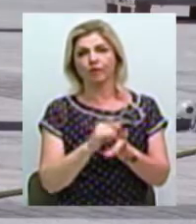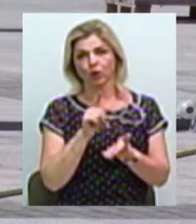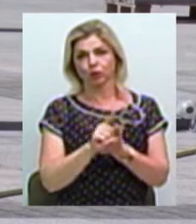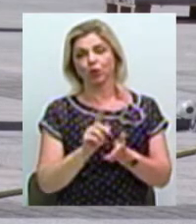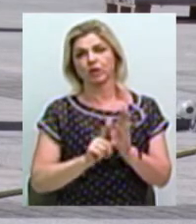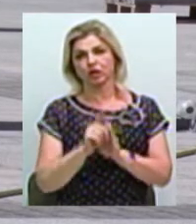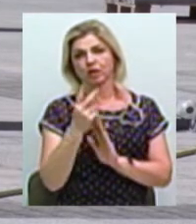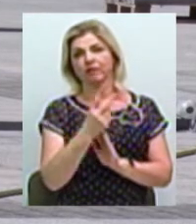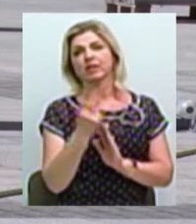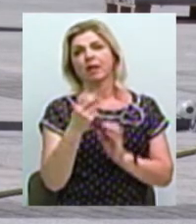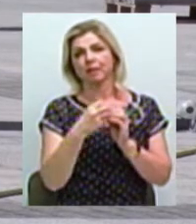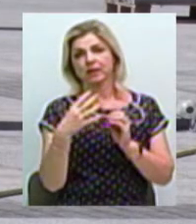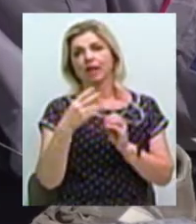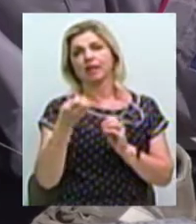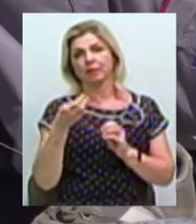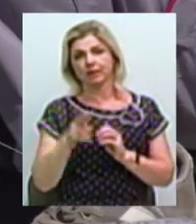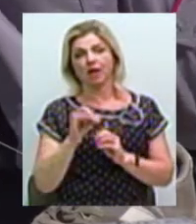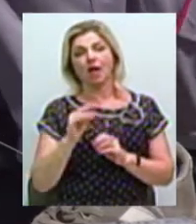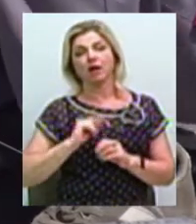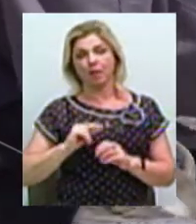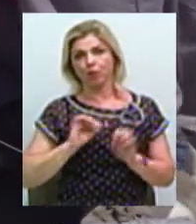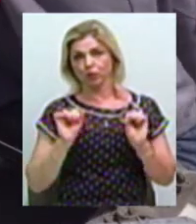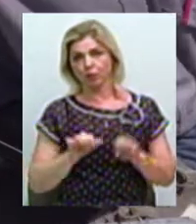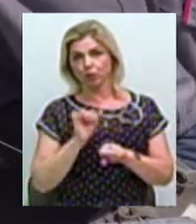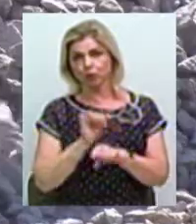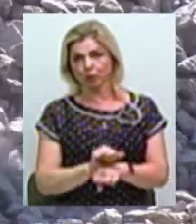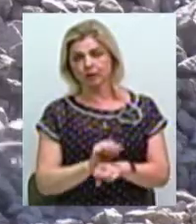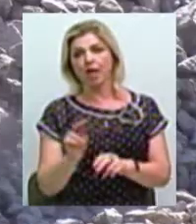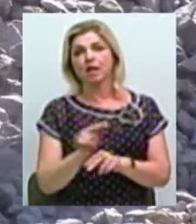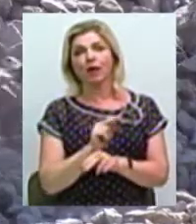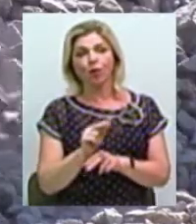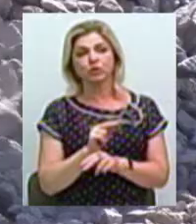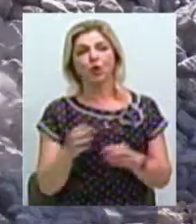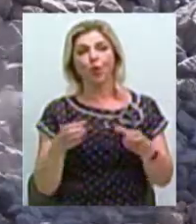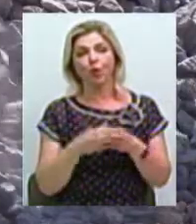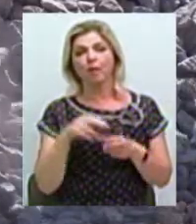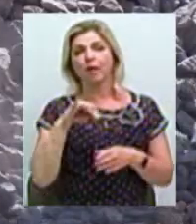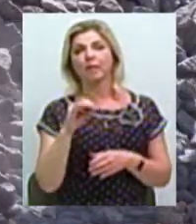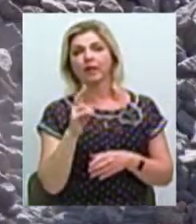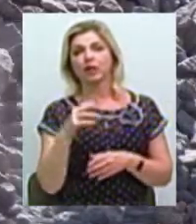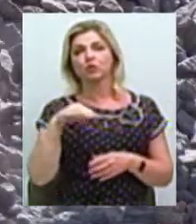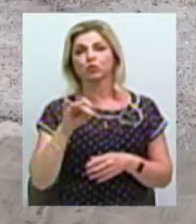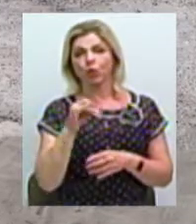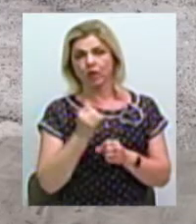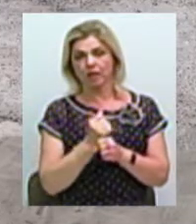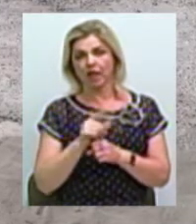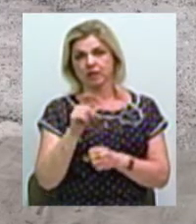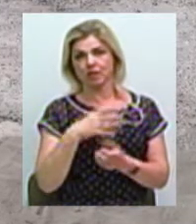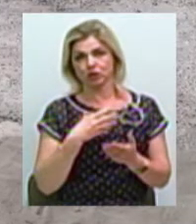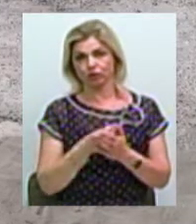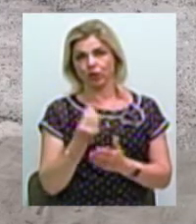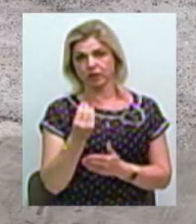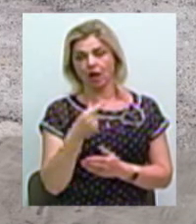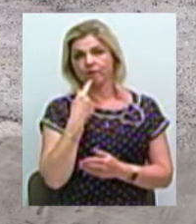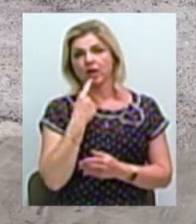липня. Втім, цього тижня роботи на площі можуть призупинити. Реконструкцію компанія «Пікстрой» виконує за власний рахунок, розповідає